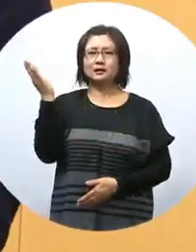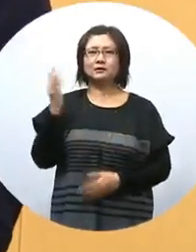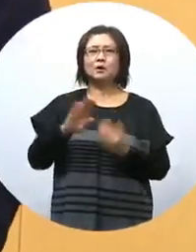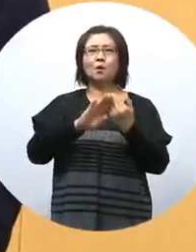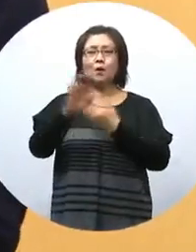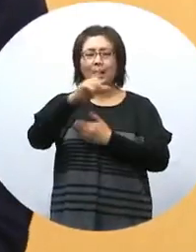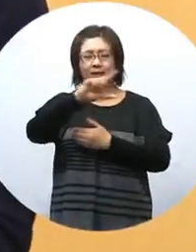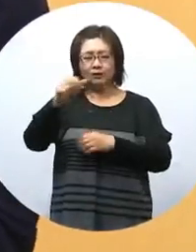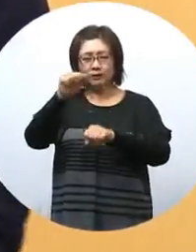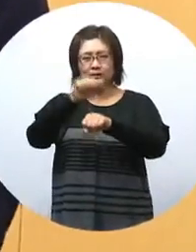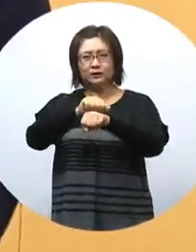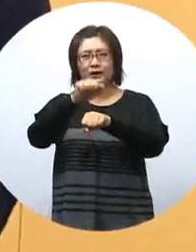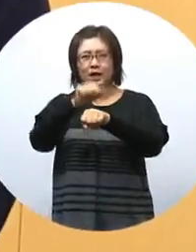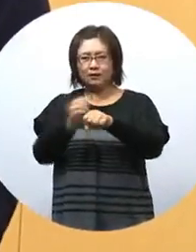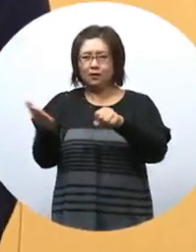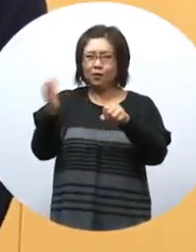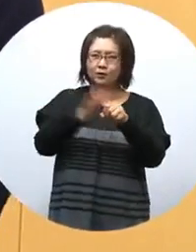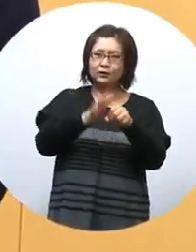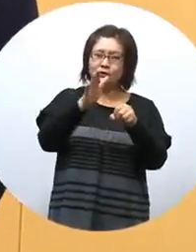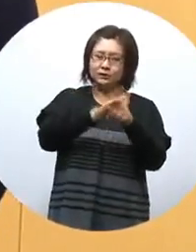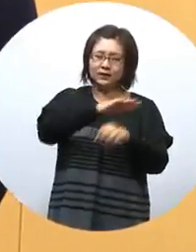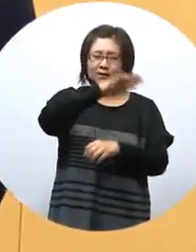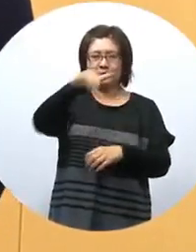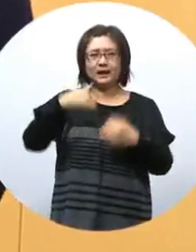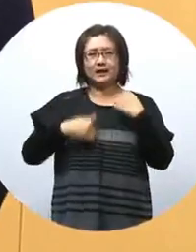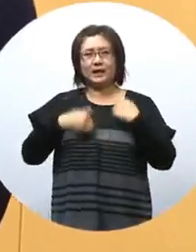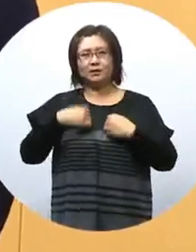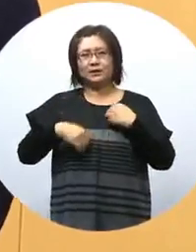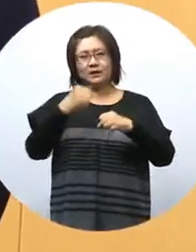にもいろいろな具材を入れて、みんなで楽しんで作